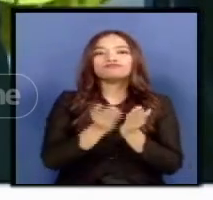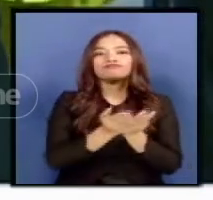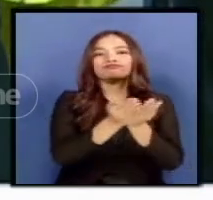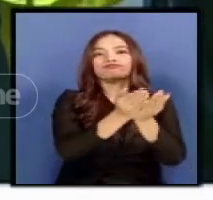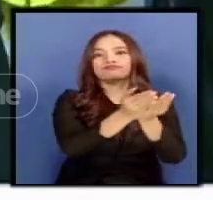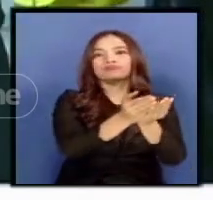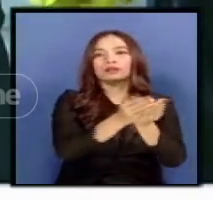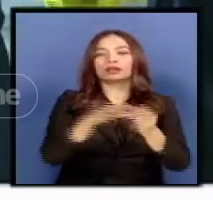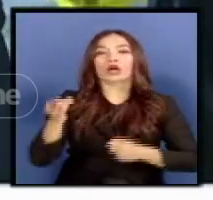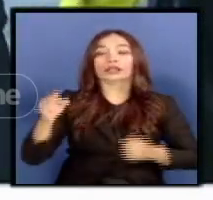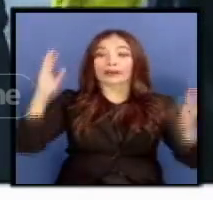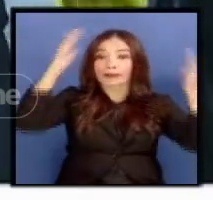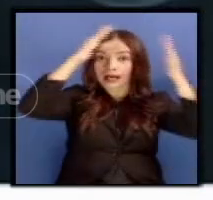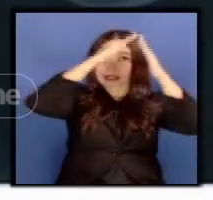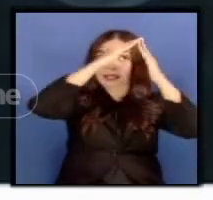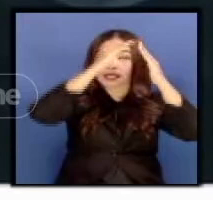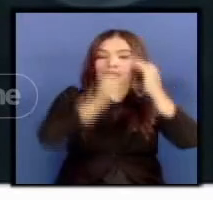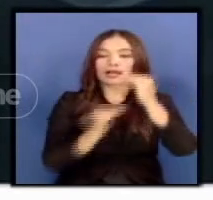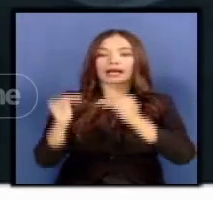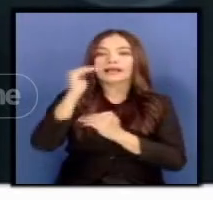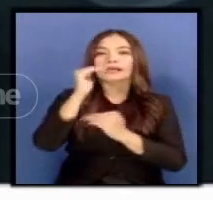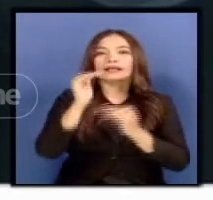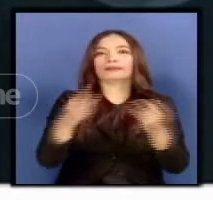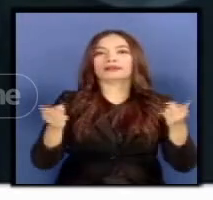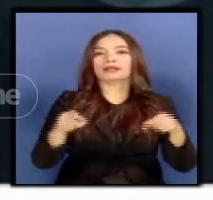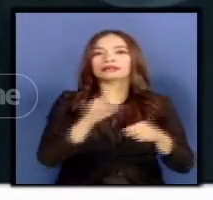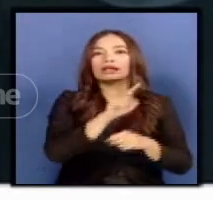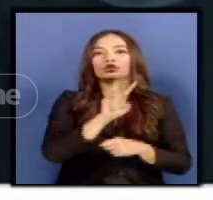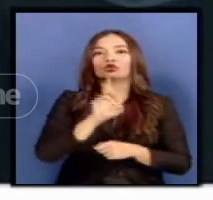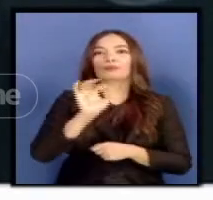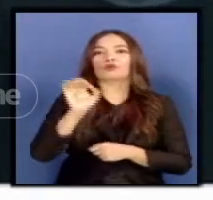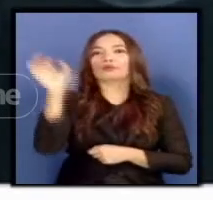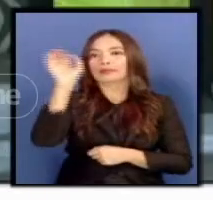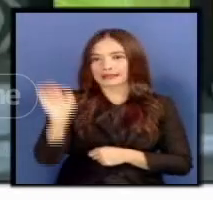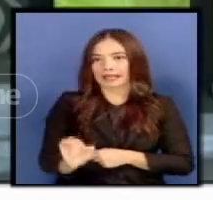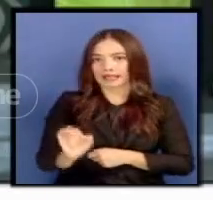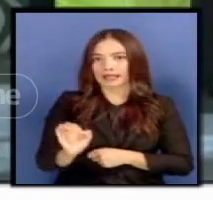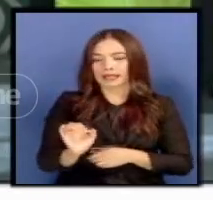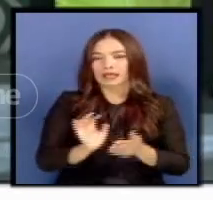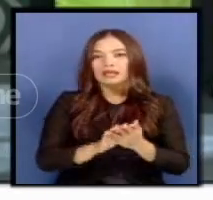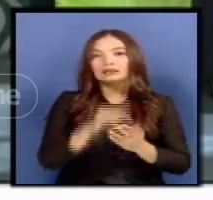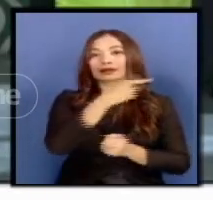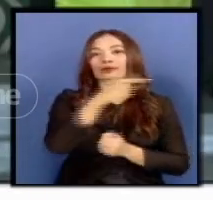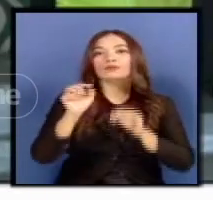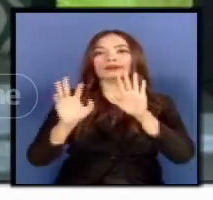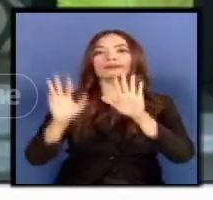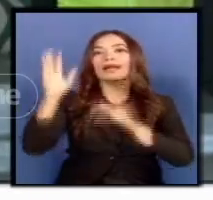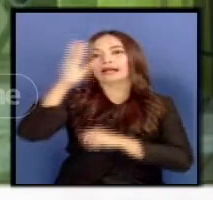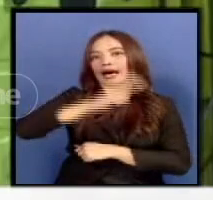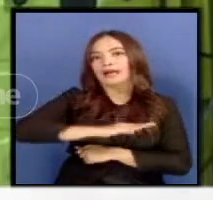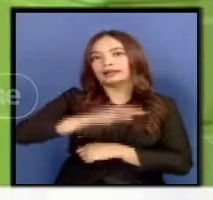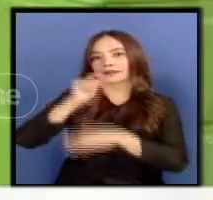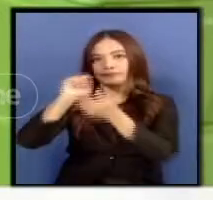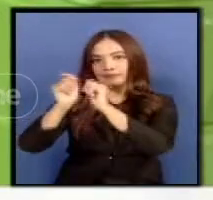Pelabuhan Soekarno-Hatta Makassar naik menjadi 120% pada H-9 kemarin.